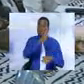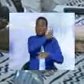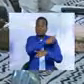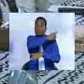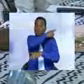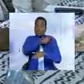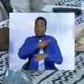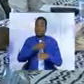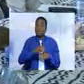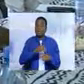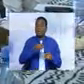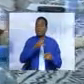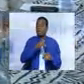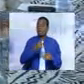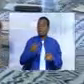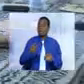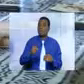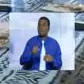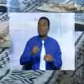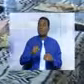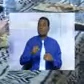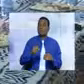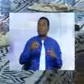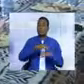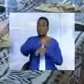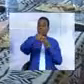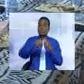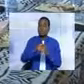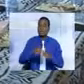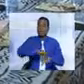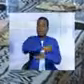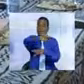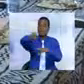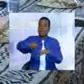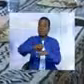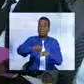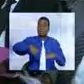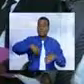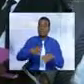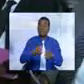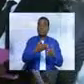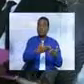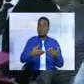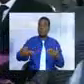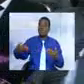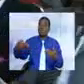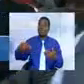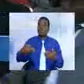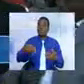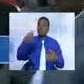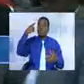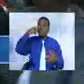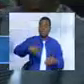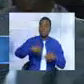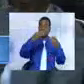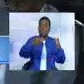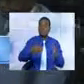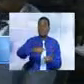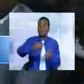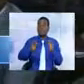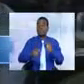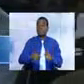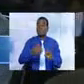commerce et d'industrie du Mali, la fêtière, à tous un langage. Nous avons les moyens de vous offrir une